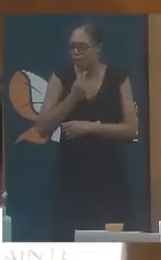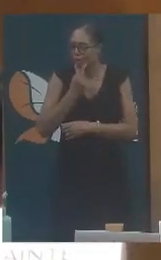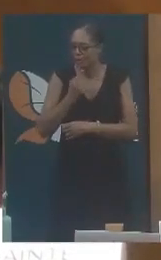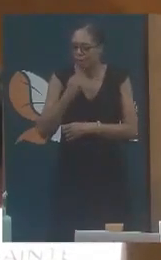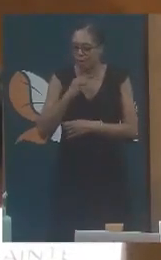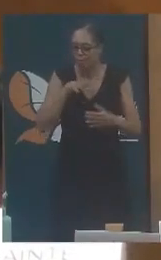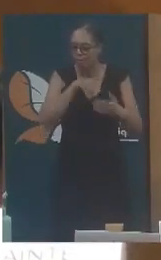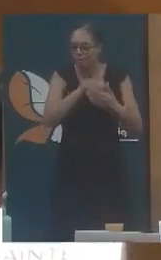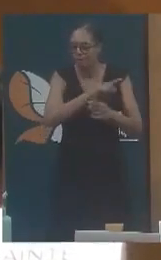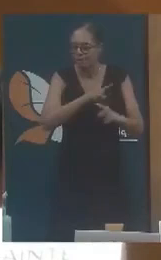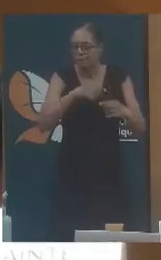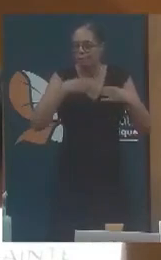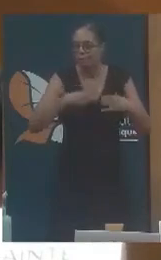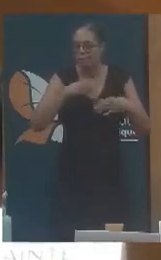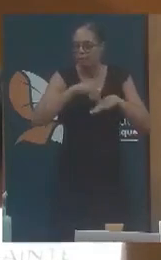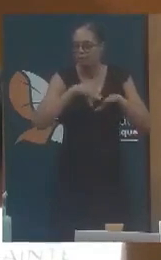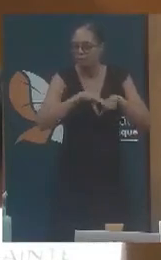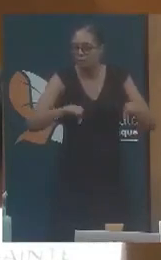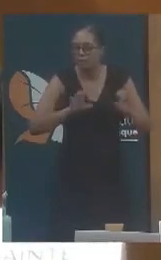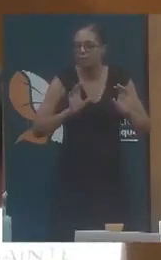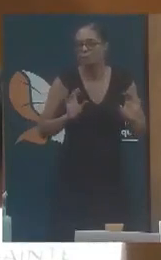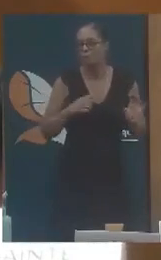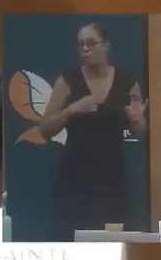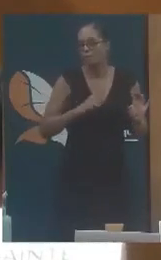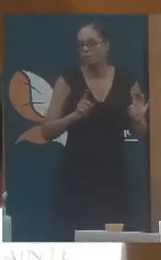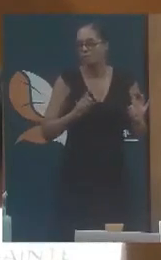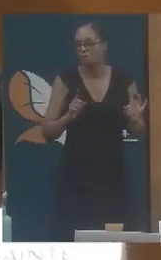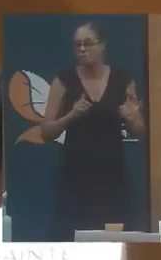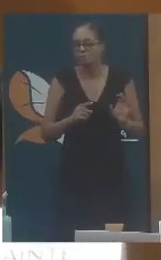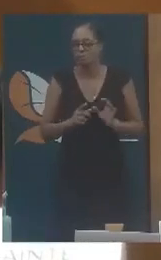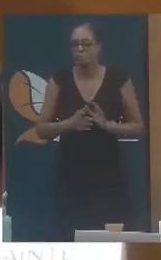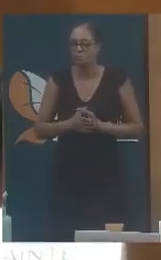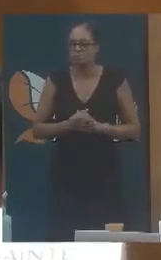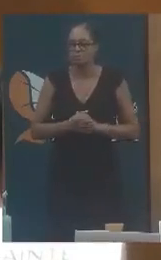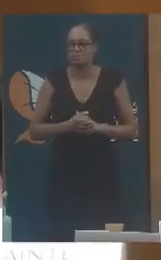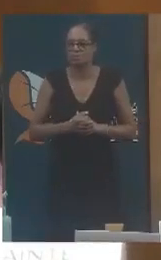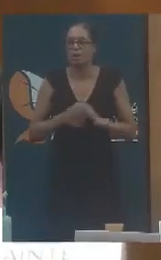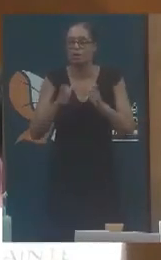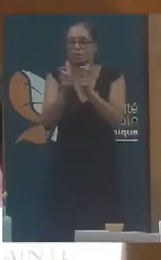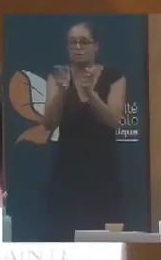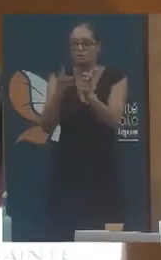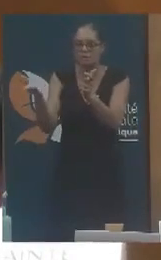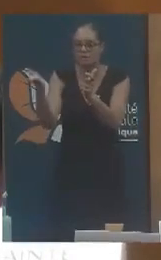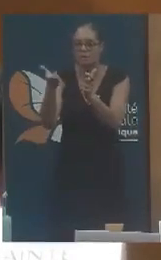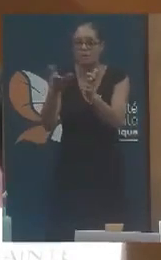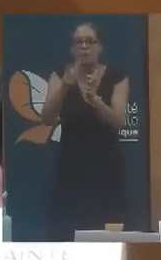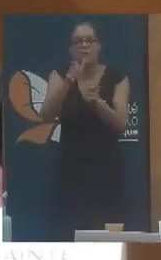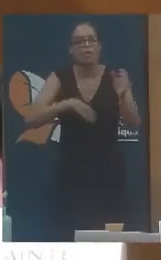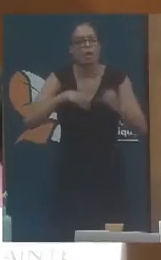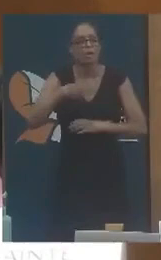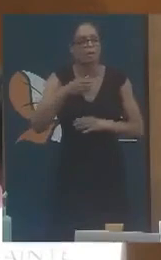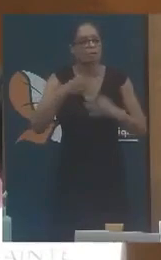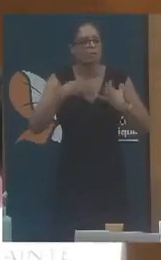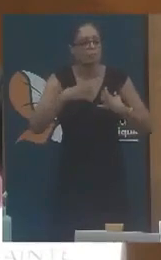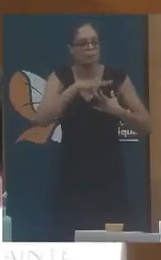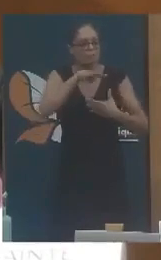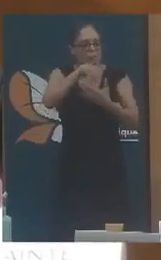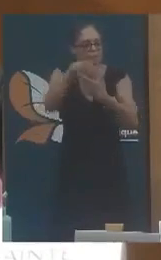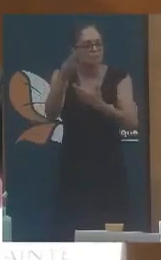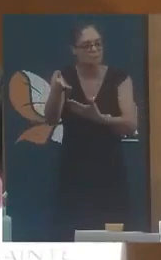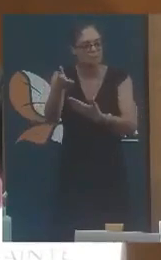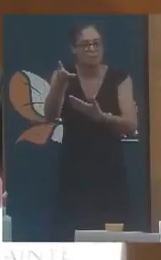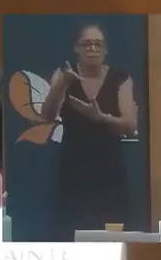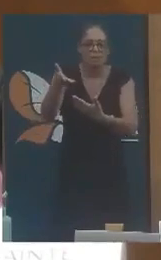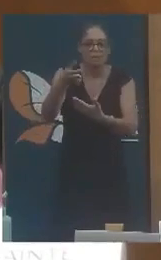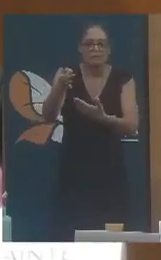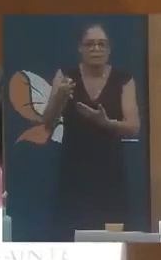membre du conseil d'administration de ces structures, mais les collègues qui sont membres de ces structures disent comment ça